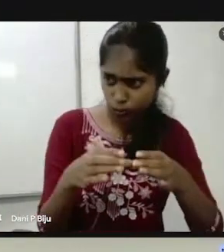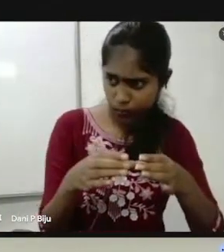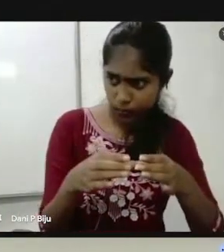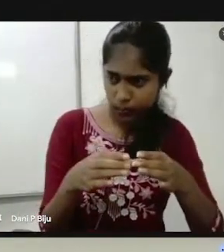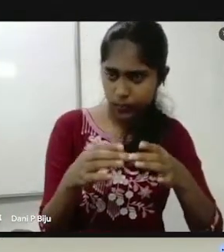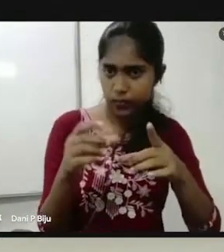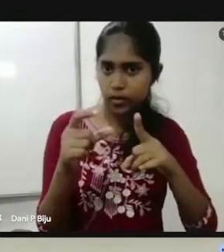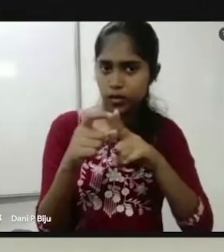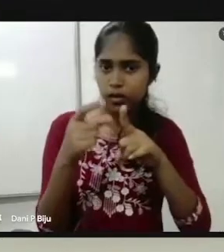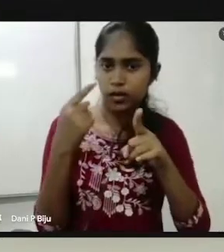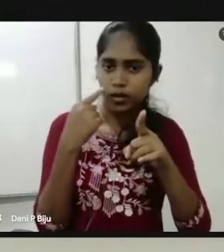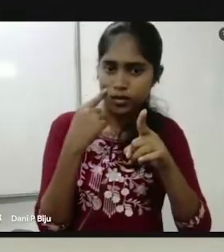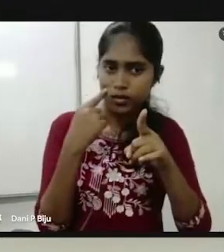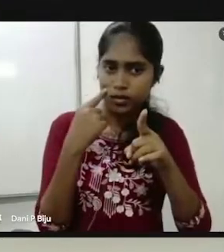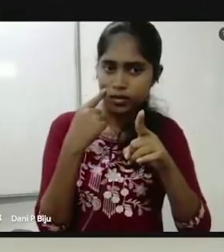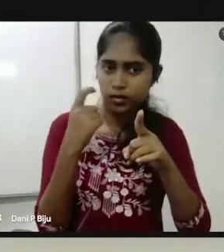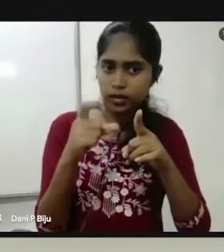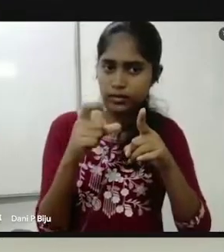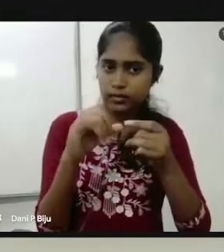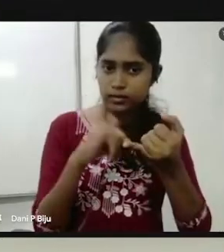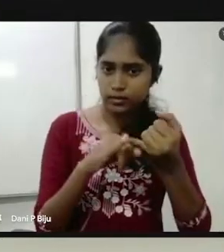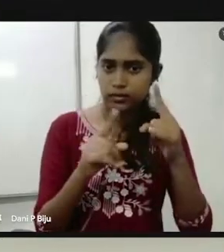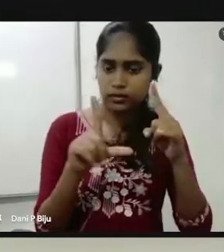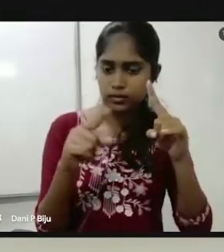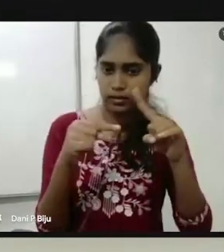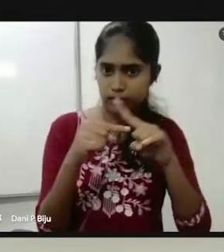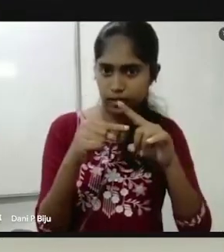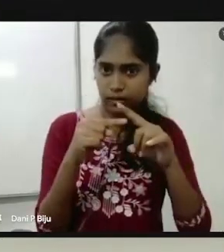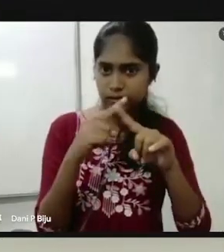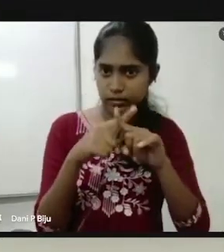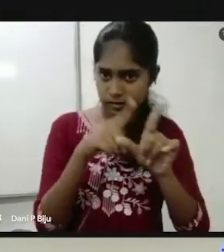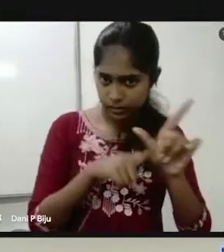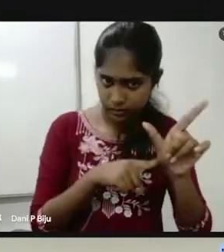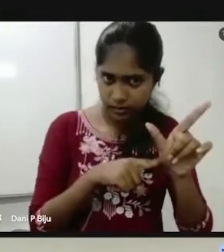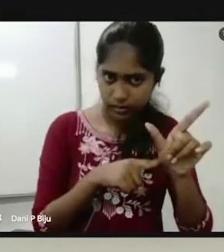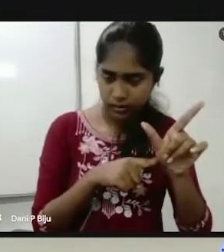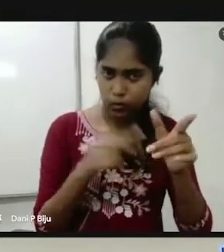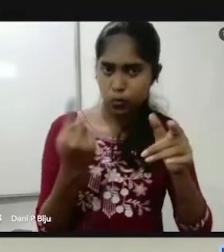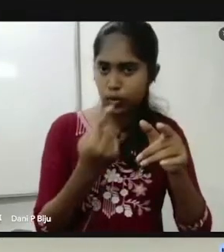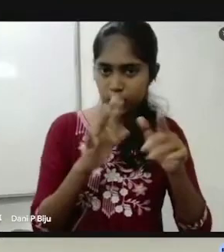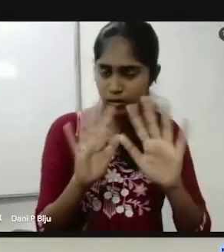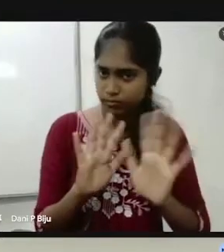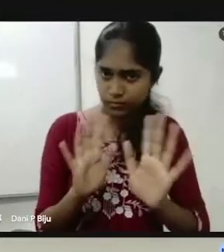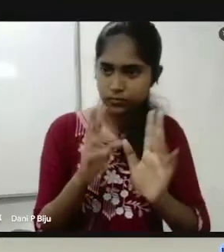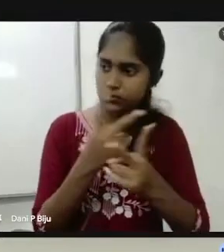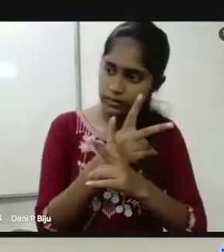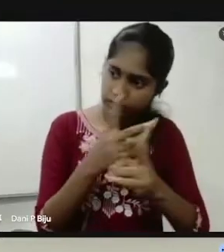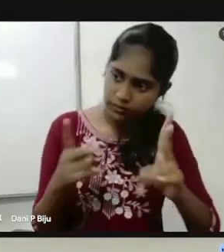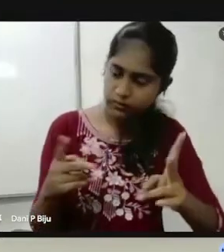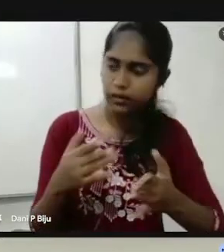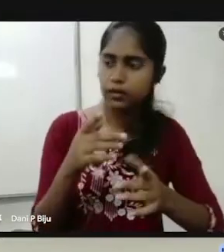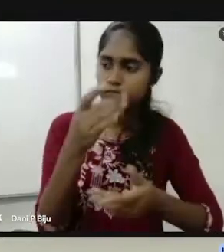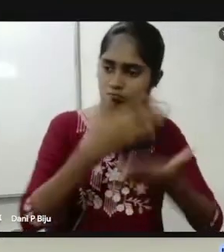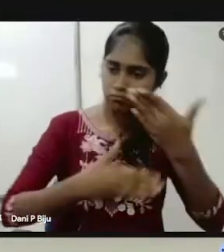ഡിസ്ലെക്സിയ മാത്രമല്ല മാം, ഓവറോൾ ഡിസബിലിറ്റി ആണ് ഞാൻ ഉദ്ദേശിച്ചത്. ഇപ്പൊ പല പല ആപ്സ് ഉണ്ടല്ലോ. അതെ അതെ, നമുക്ക് പല പല ആപ്ലിക്കേഷൻസ് ഉണ്ട്.